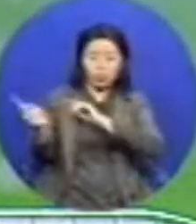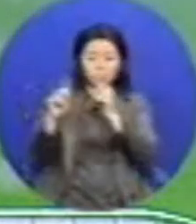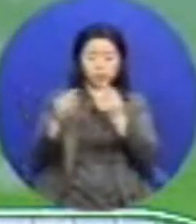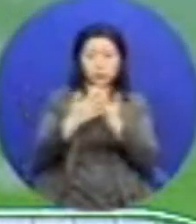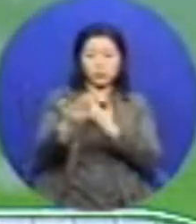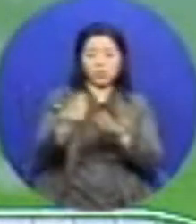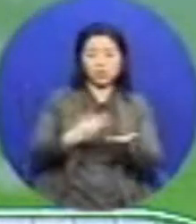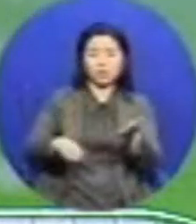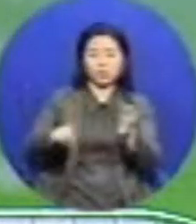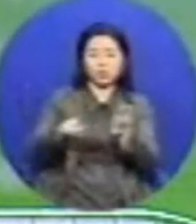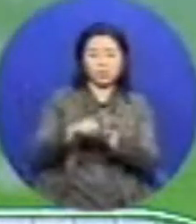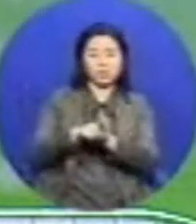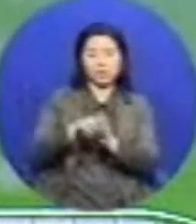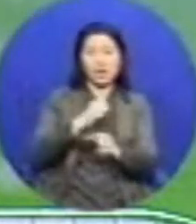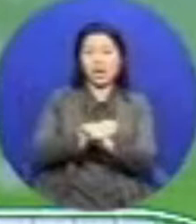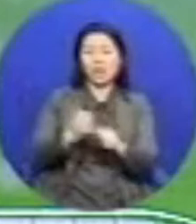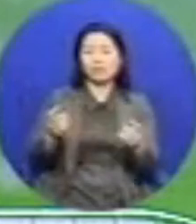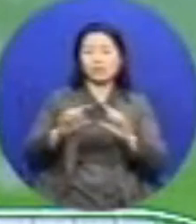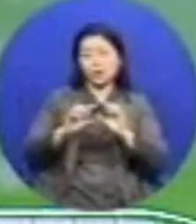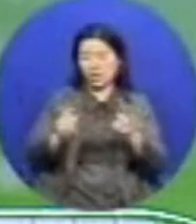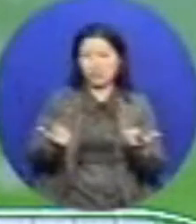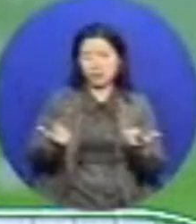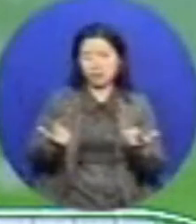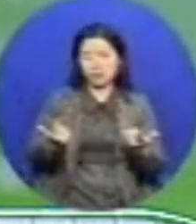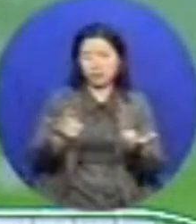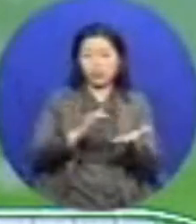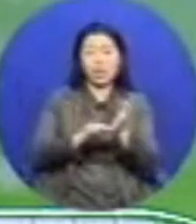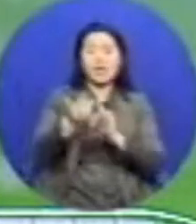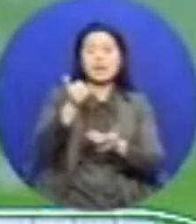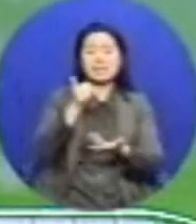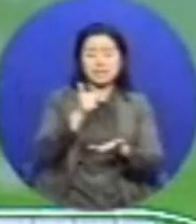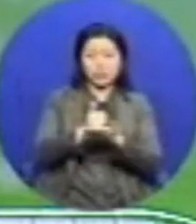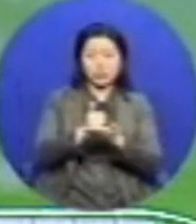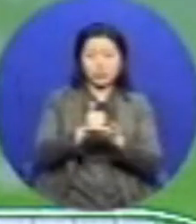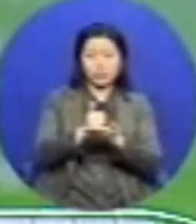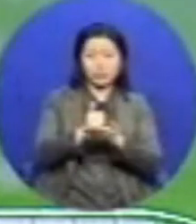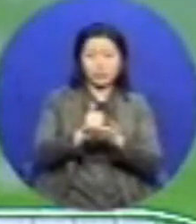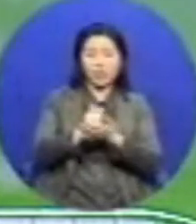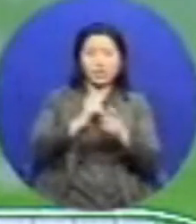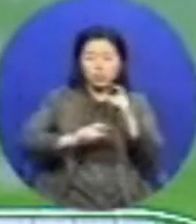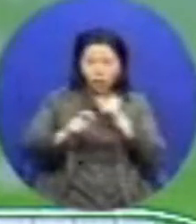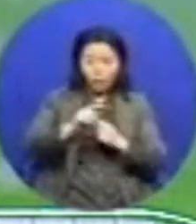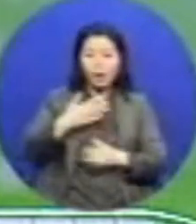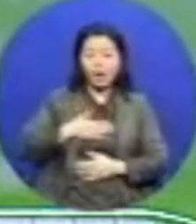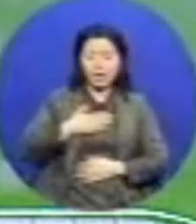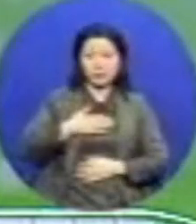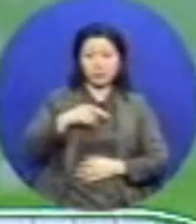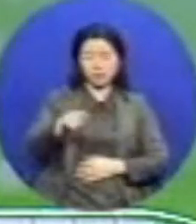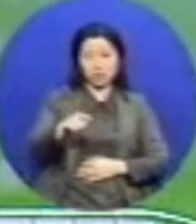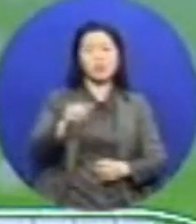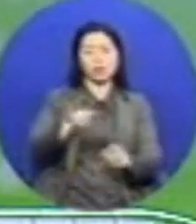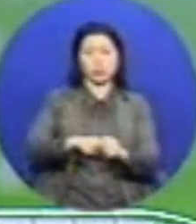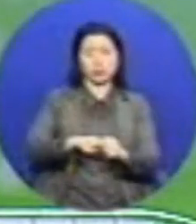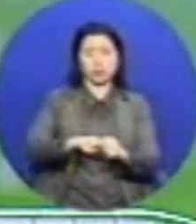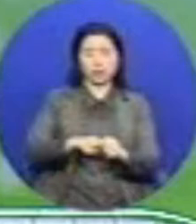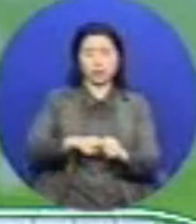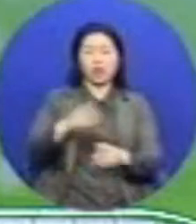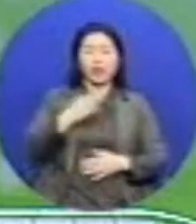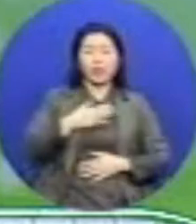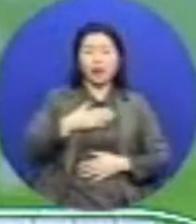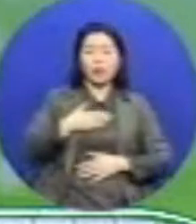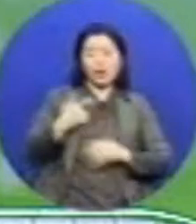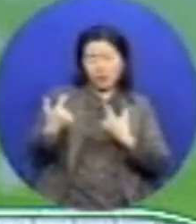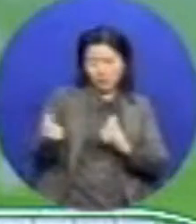여러분 예수님을 아는 것 그 자체로서 목적 이에요 예수님이 진짜 나와 같이 계신가